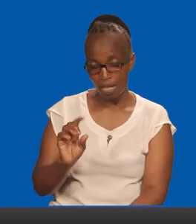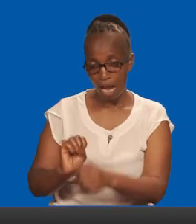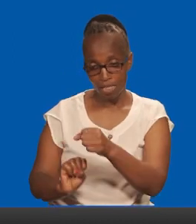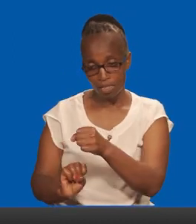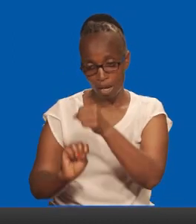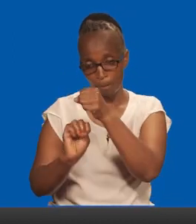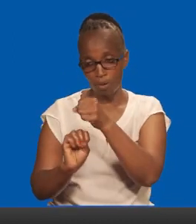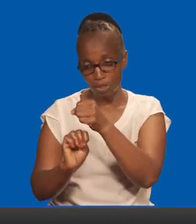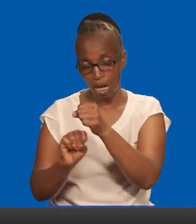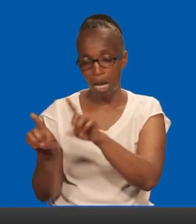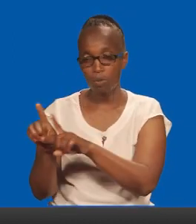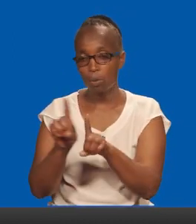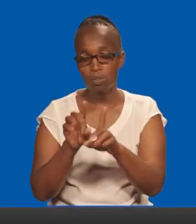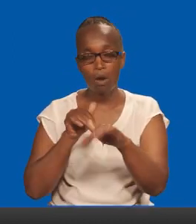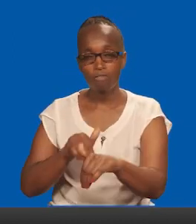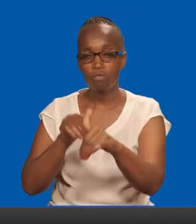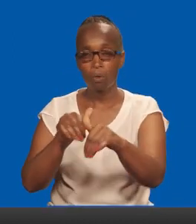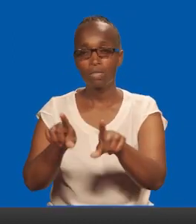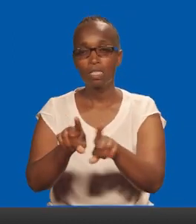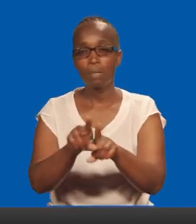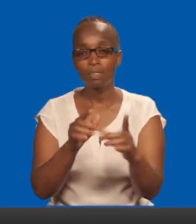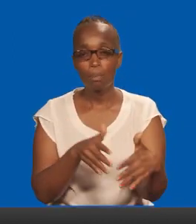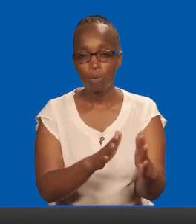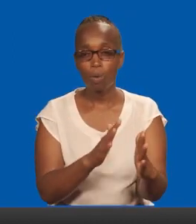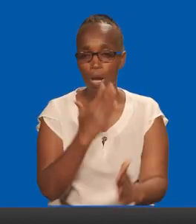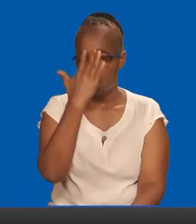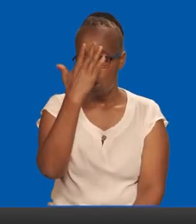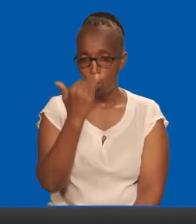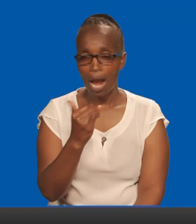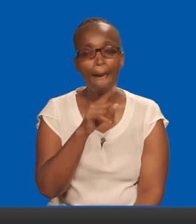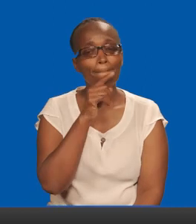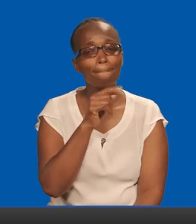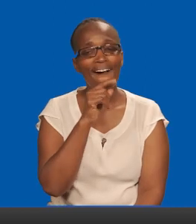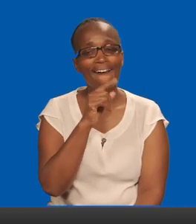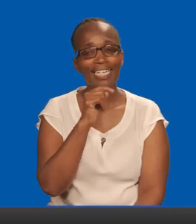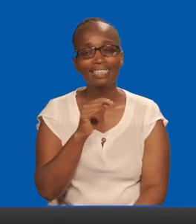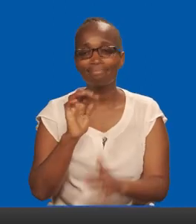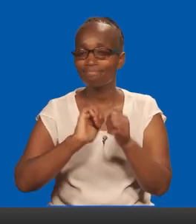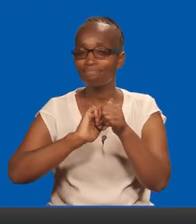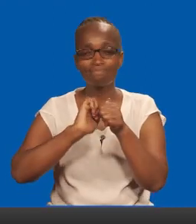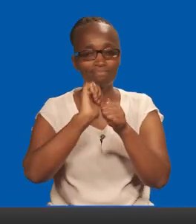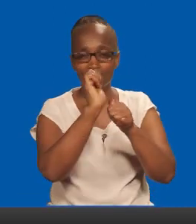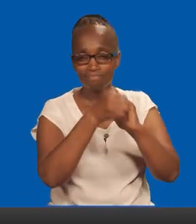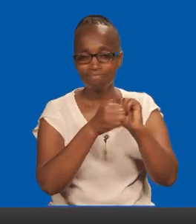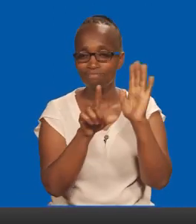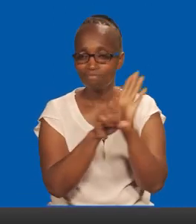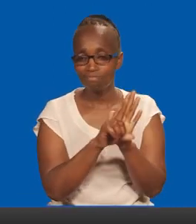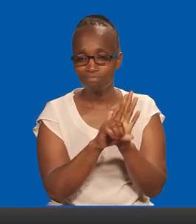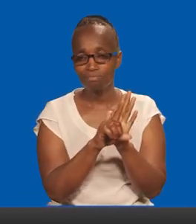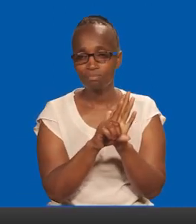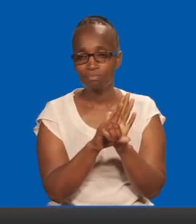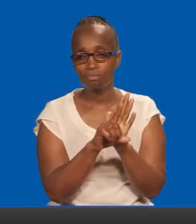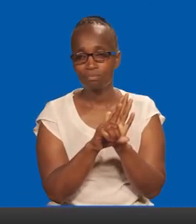mkono na tufuate Hiyo njia kwa Nini mwanadamu abandilishe